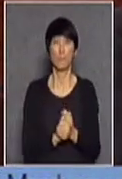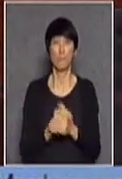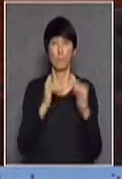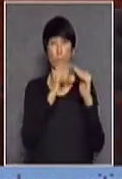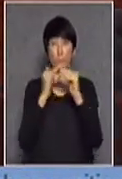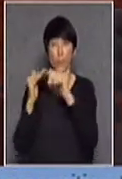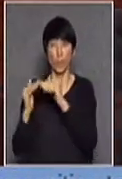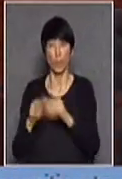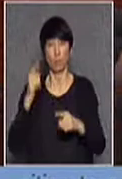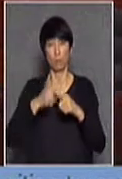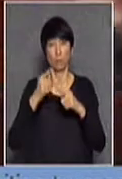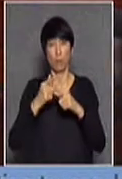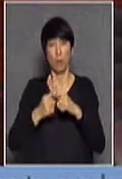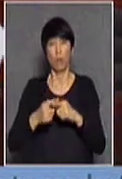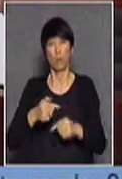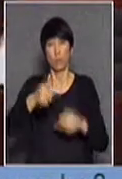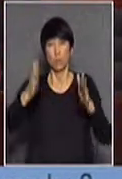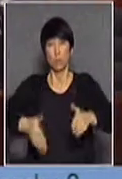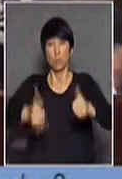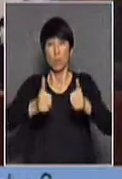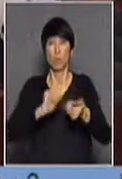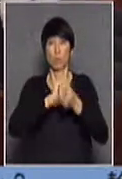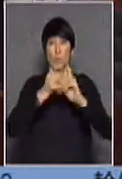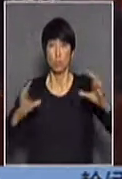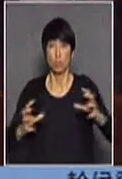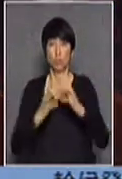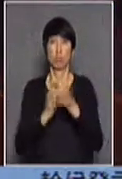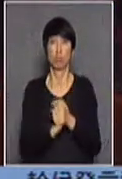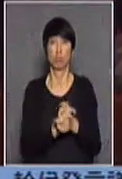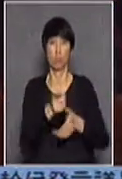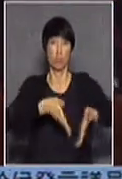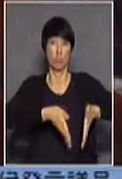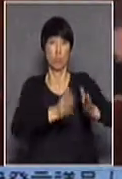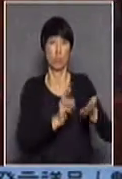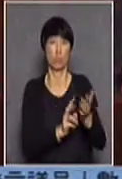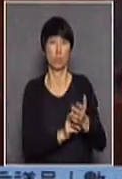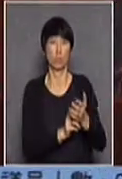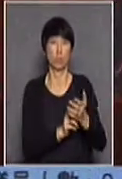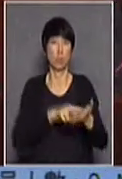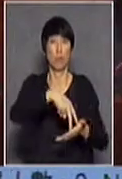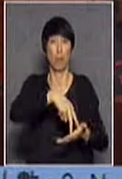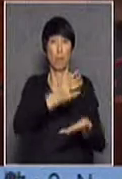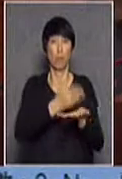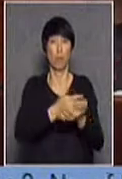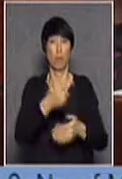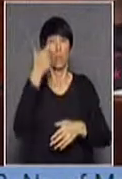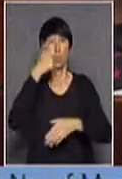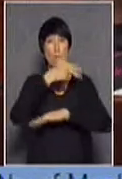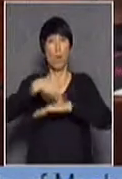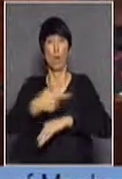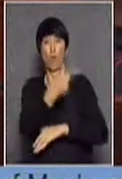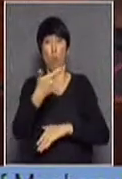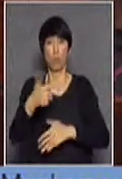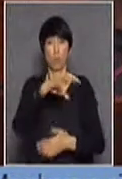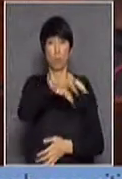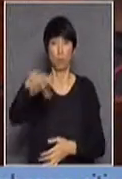織。咁所以話，以隔離條街唔可以做呢一個嘅獨立嘅鄉村，呢個廢話嚟嘅。成個新界好多地方都係咁嘅，隔條